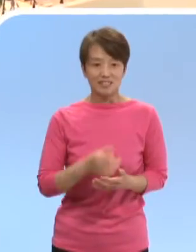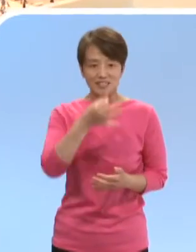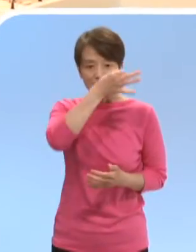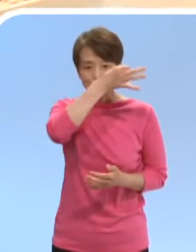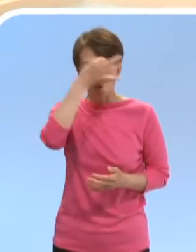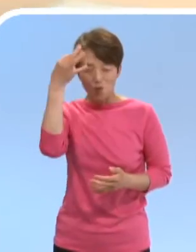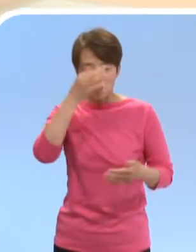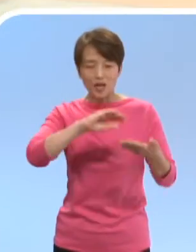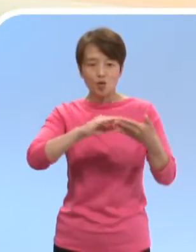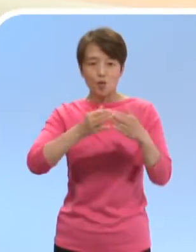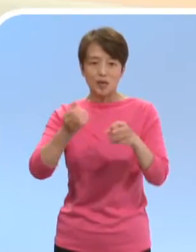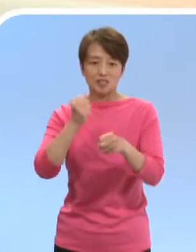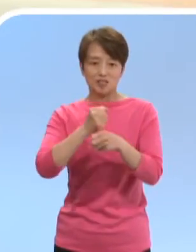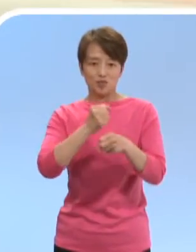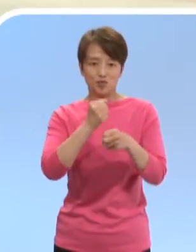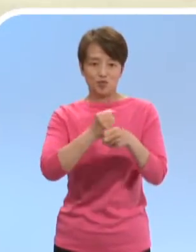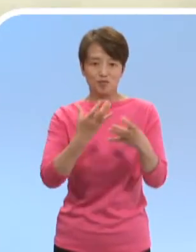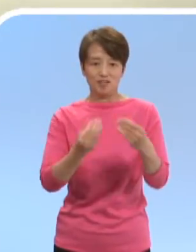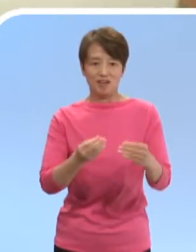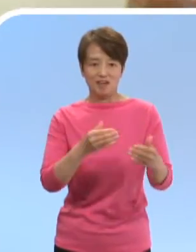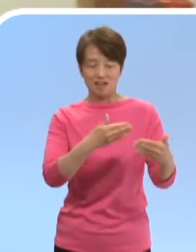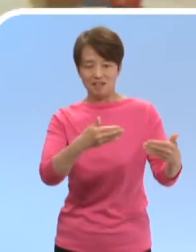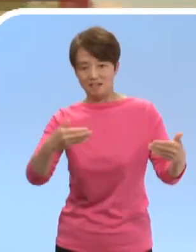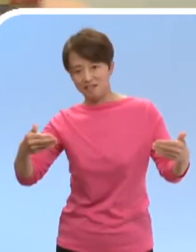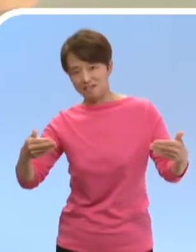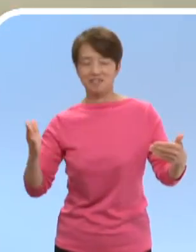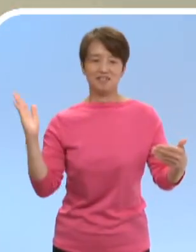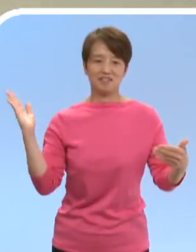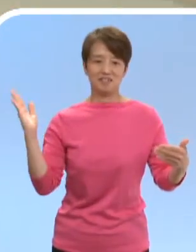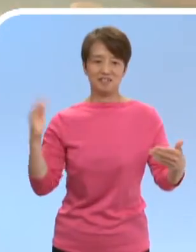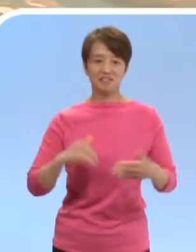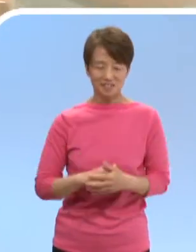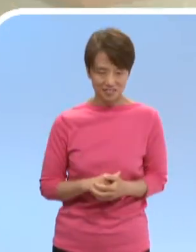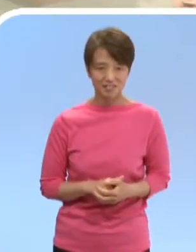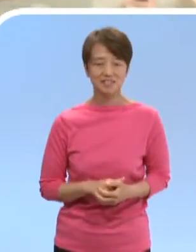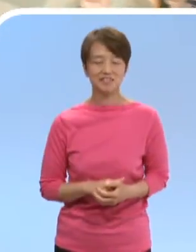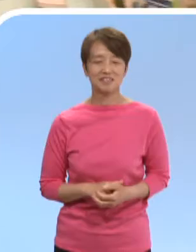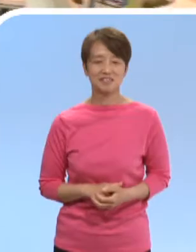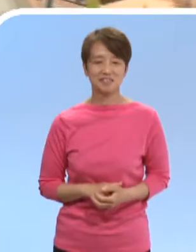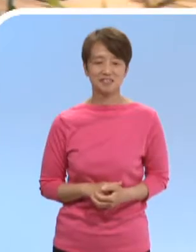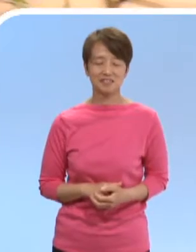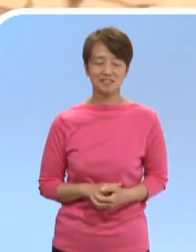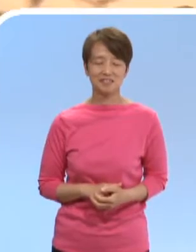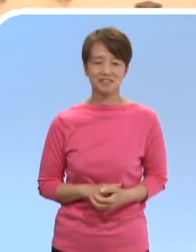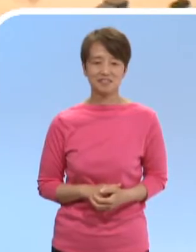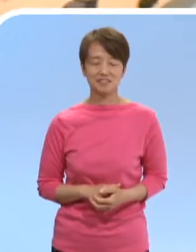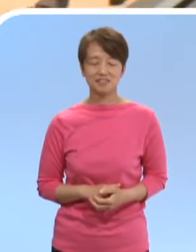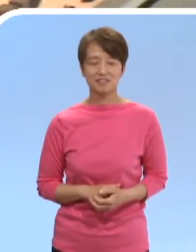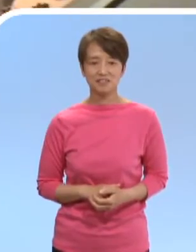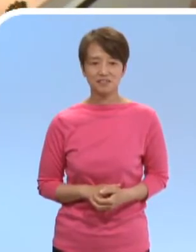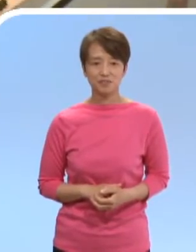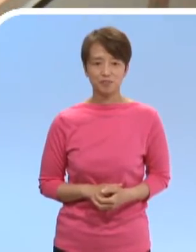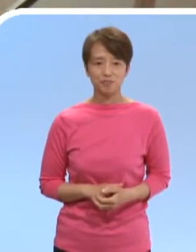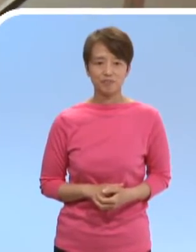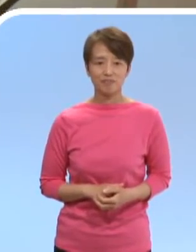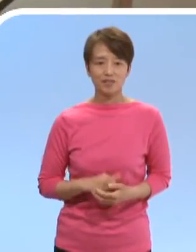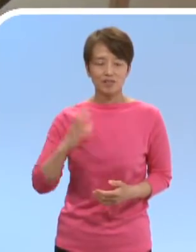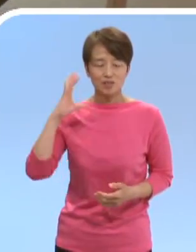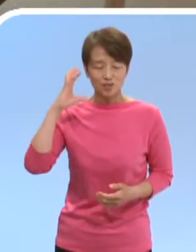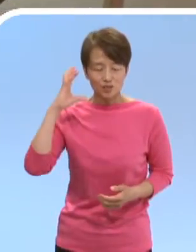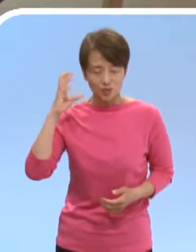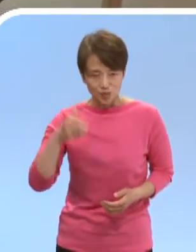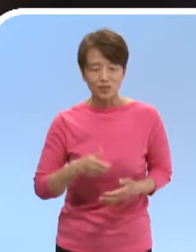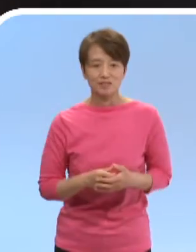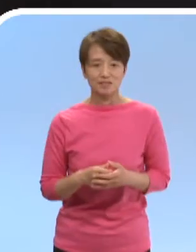あの神戸の街並みをですね、見立ての世界で表現したっていうのがコンセプトになってまして、こちらがそのジオラマの作品となっております。 す